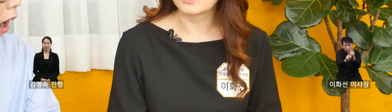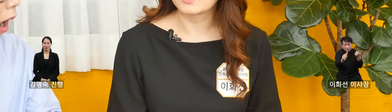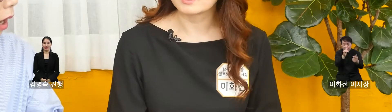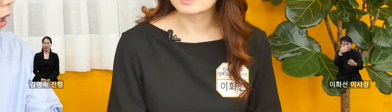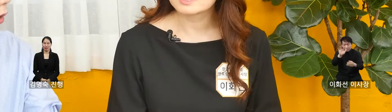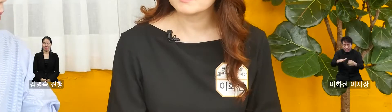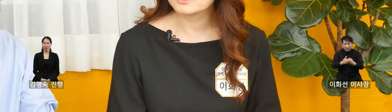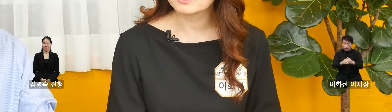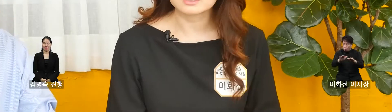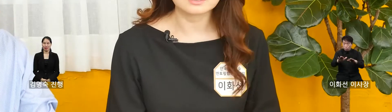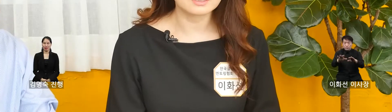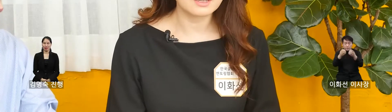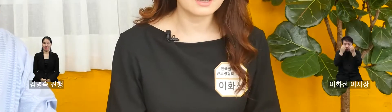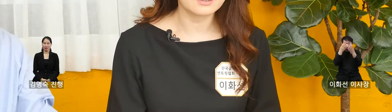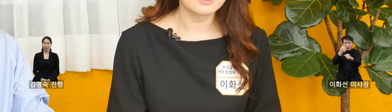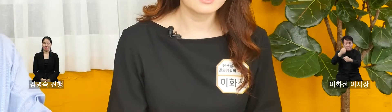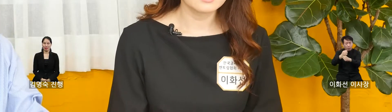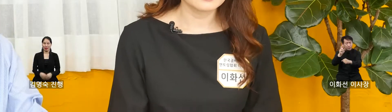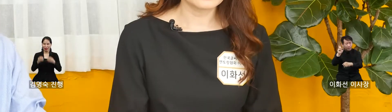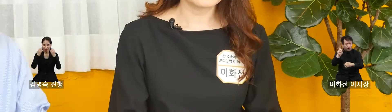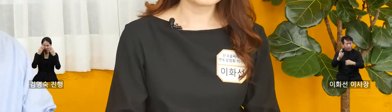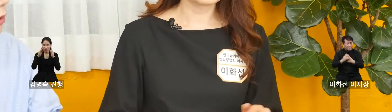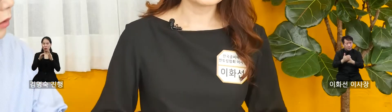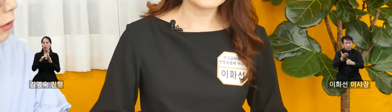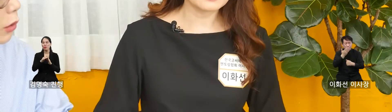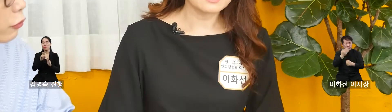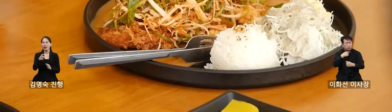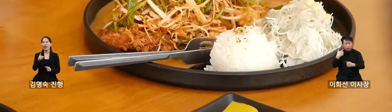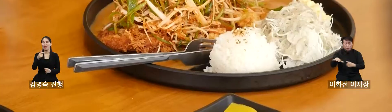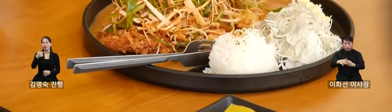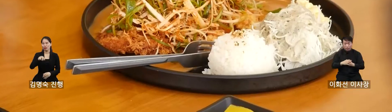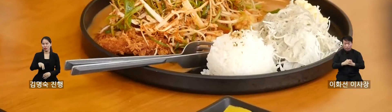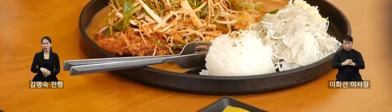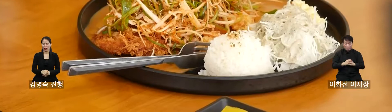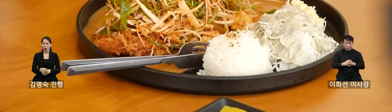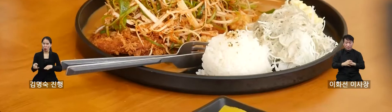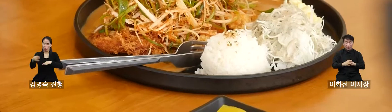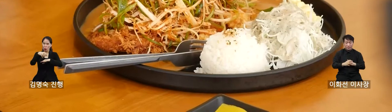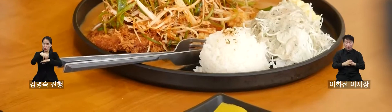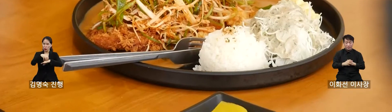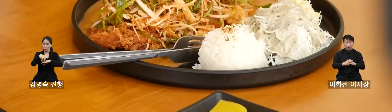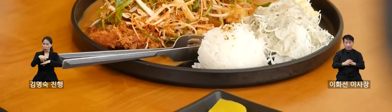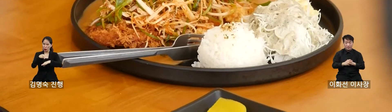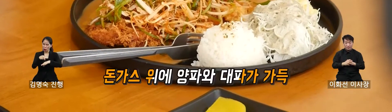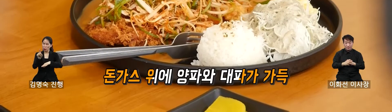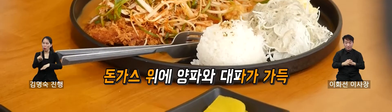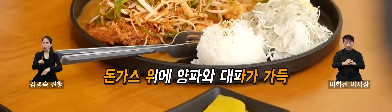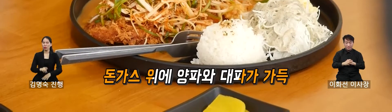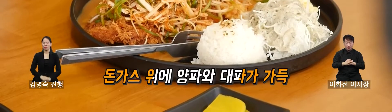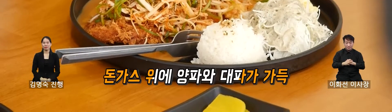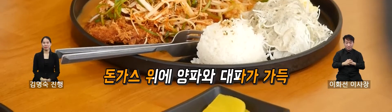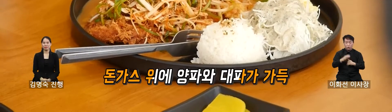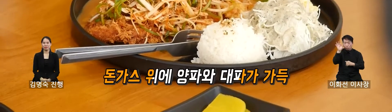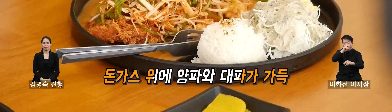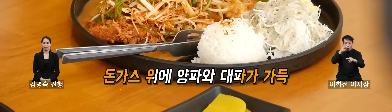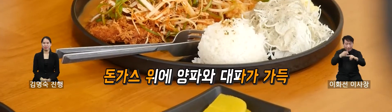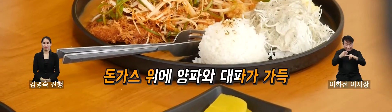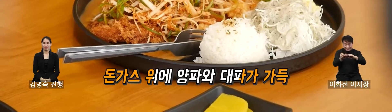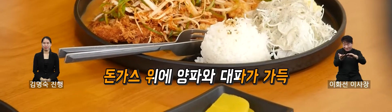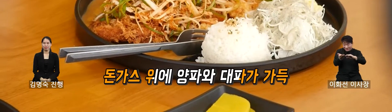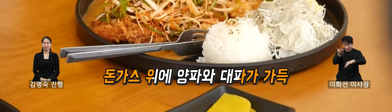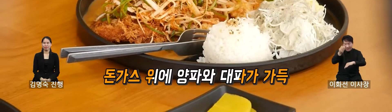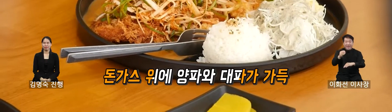먹어봤어요. 아~ 이게 신메뉴 같은데. 아, 신메뉴. 네, 사장님, 요 위에 올려져 있는 게 뭔가요? 아, 그 돈가스 위에 네.